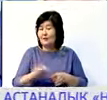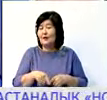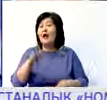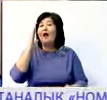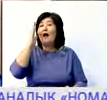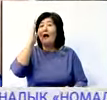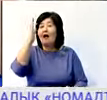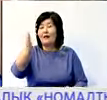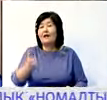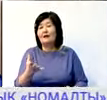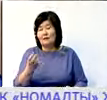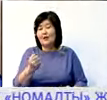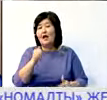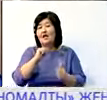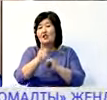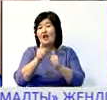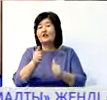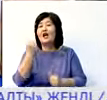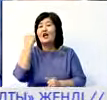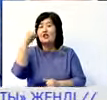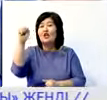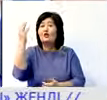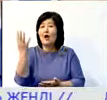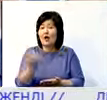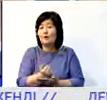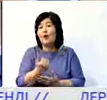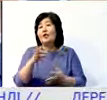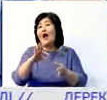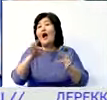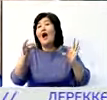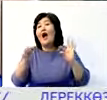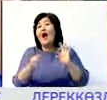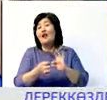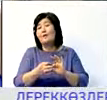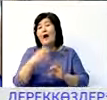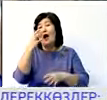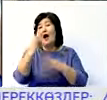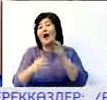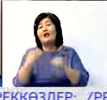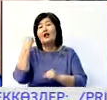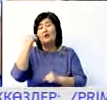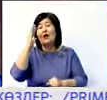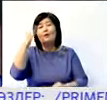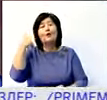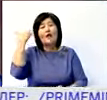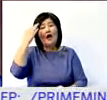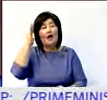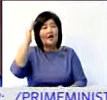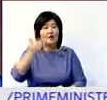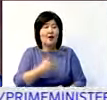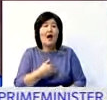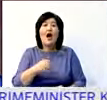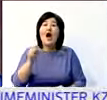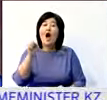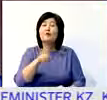алда келе жатқан жарыста жеңімпаз боламын. Құдай қаласа олимпиада әлем чемпиондары маған арманым әлем дарайында қалу.